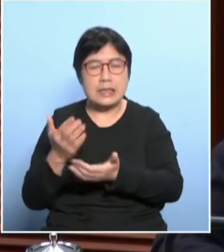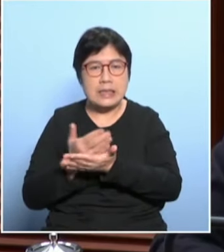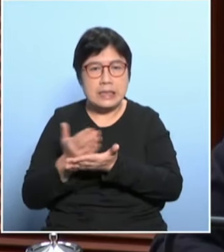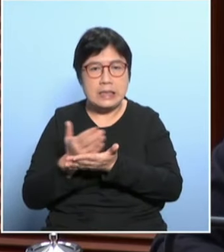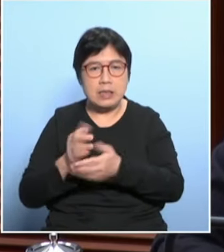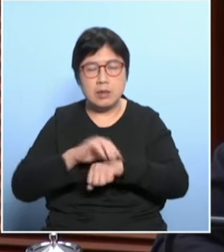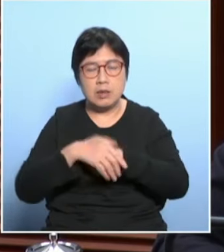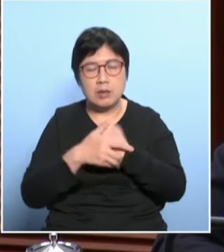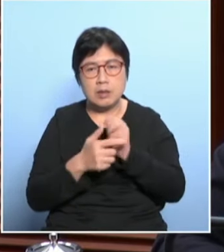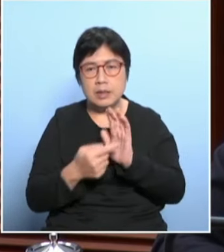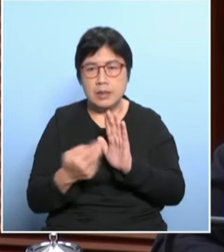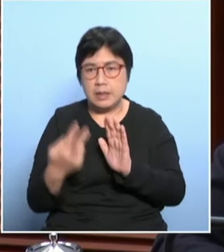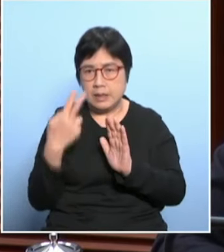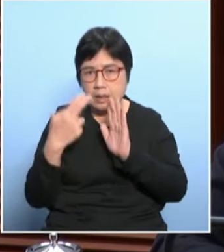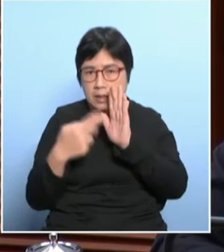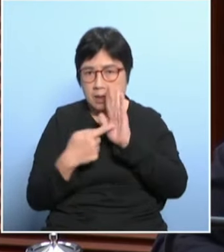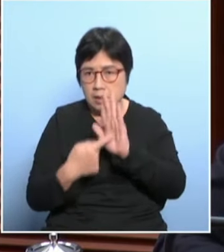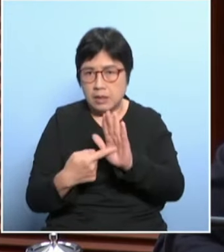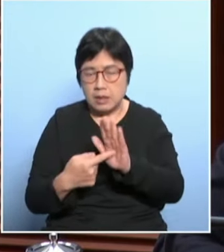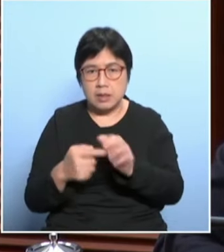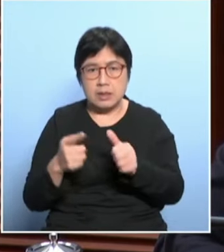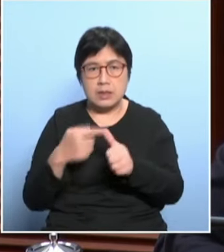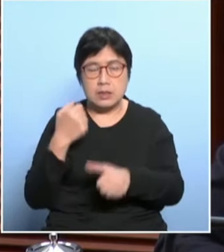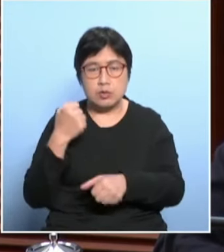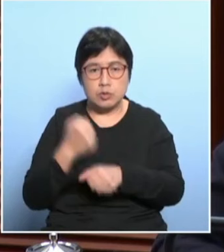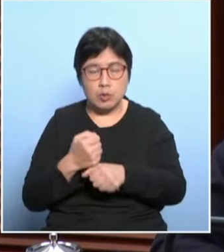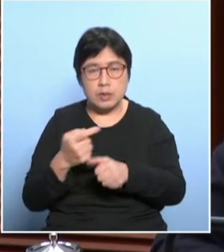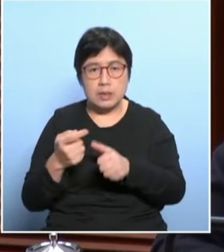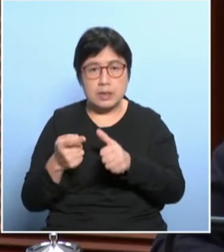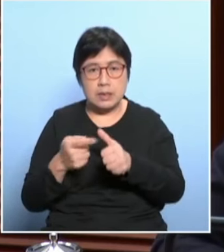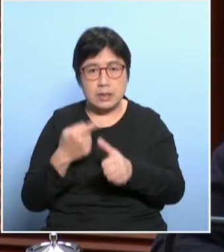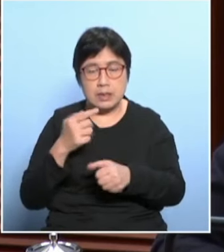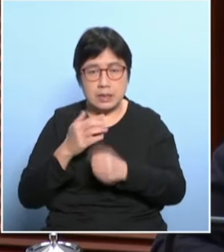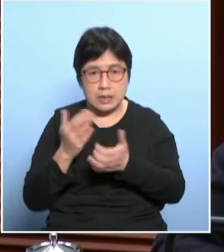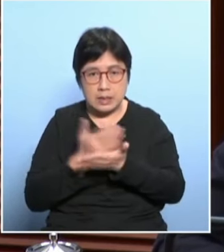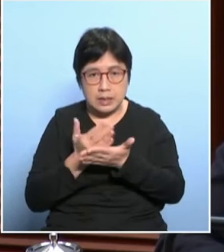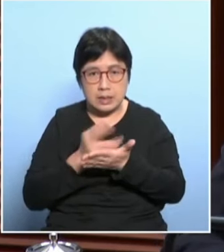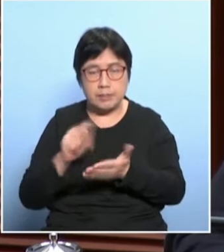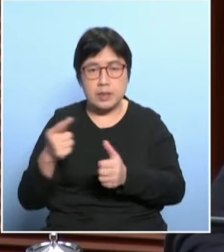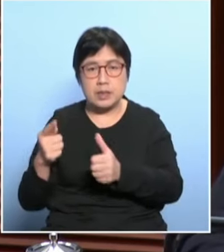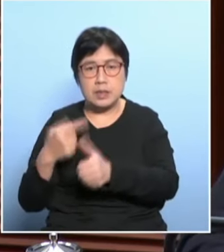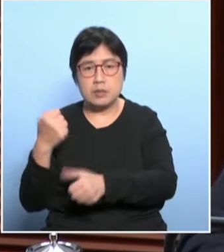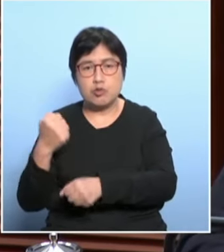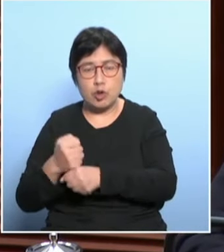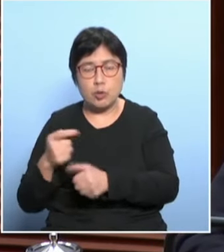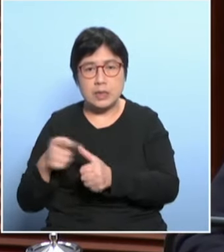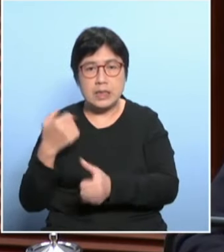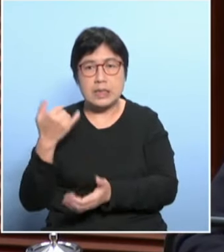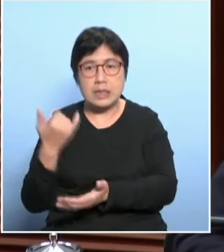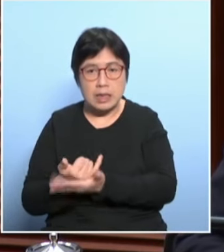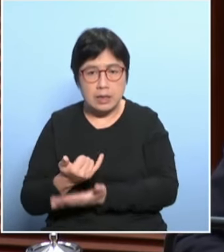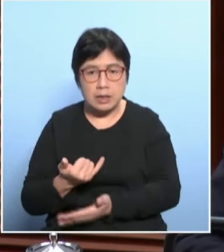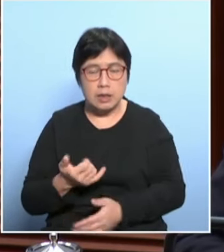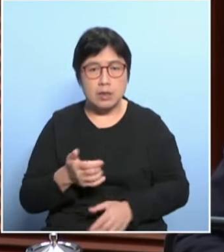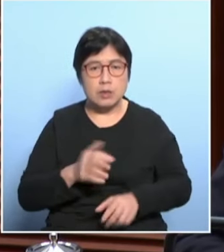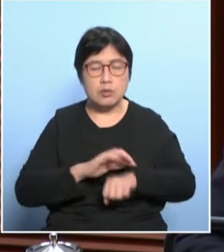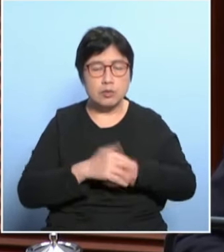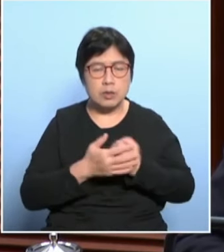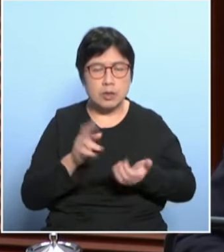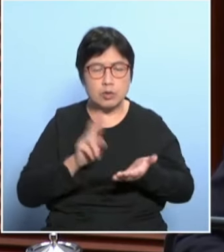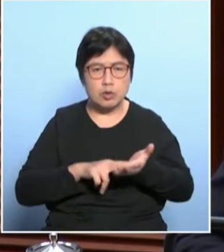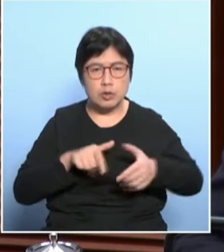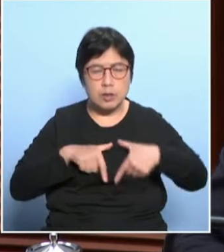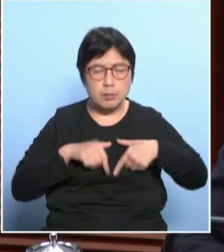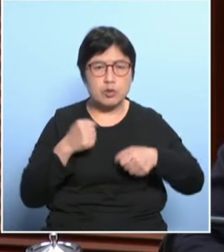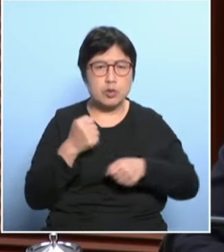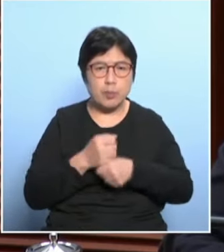嘅榜樣。但會唔會先行先試變咗係先行先死咧？點解全世界都冇信心做得到？我